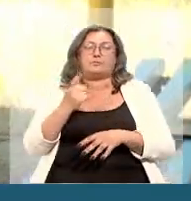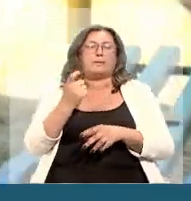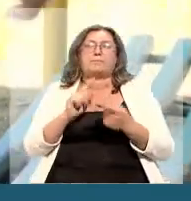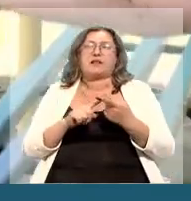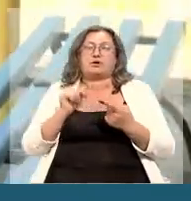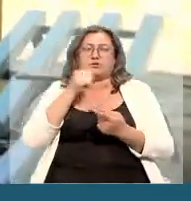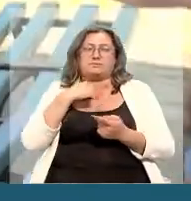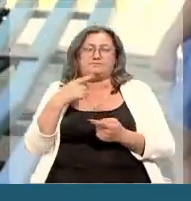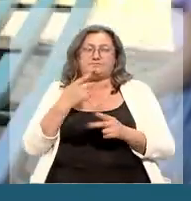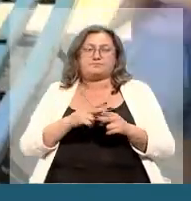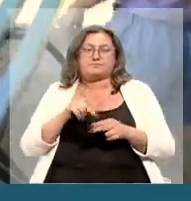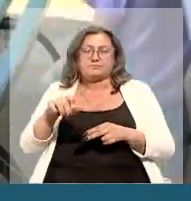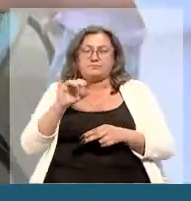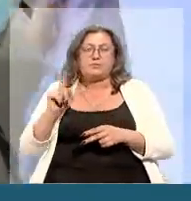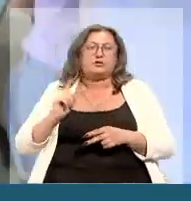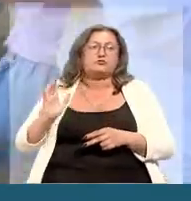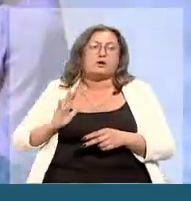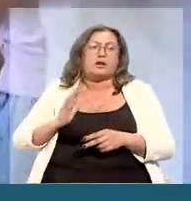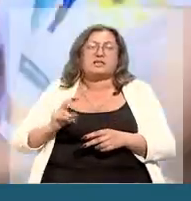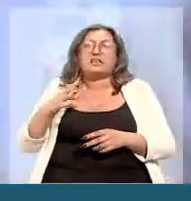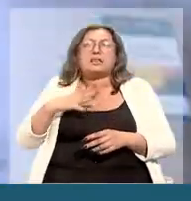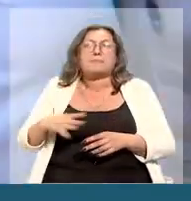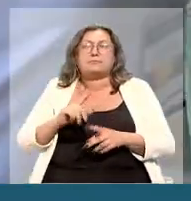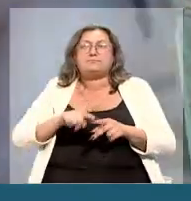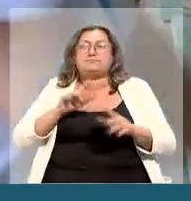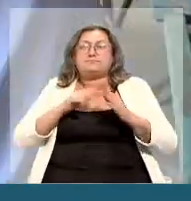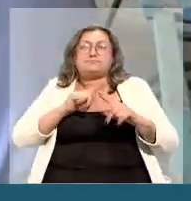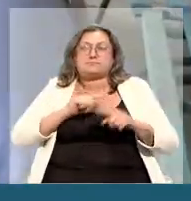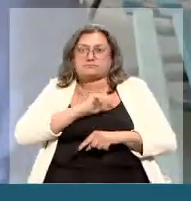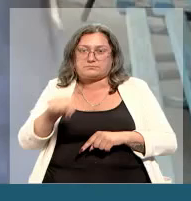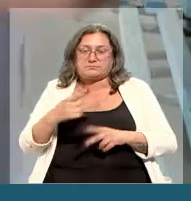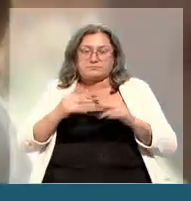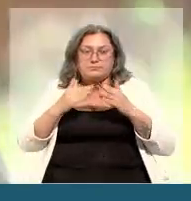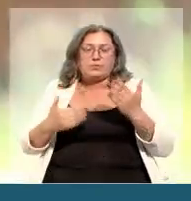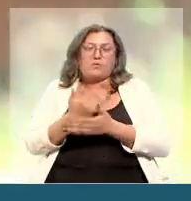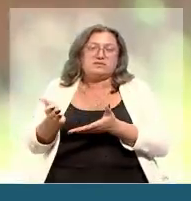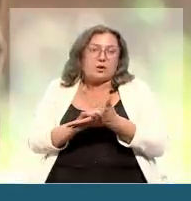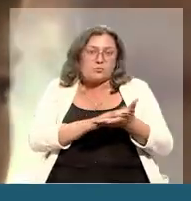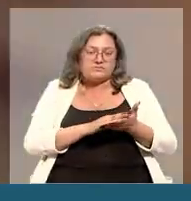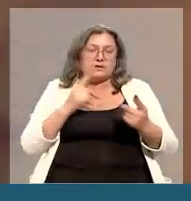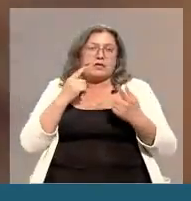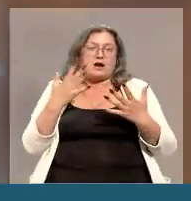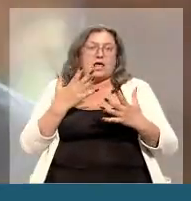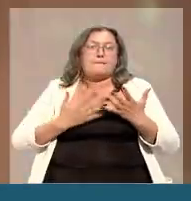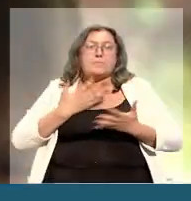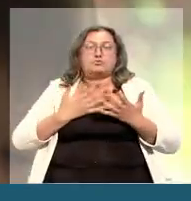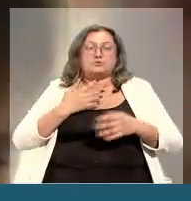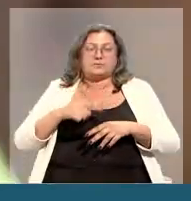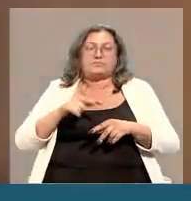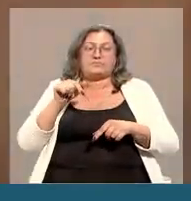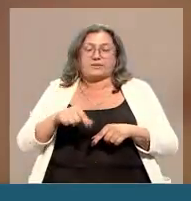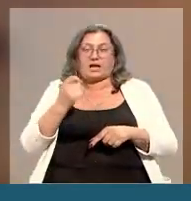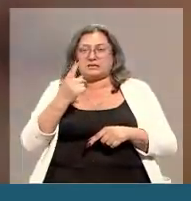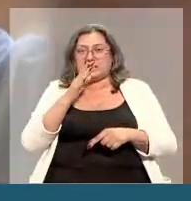первый год. Говорит, что этого сезона ждала с нетерпением. Для нее лагерь – это новые интересные знакомства и яркие эмоции. В этот